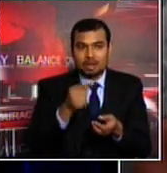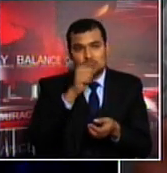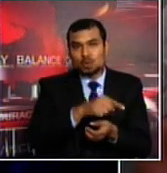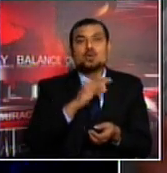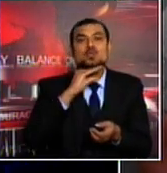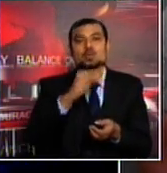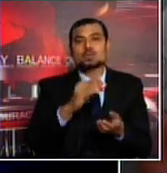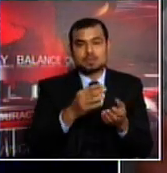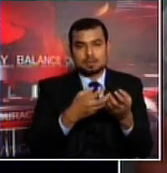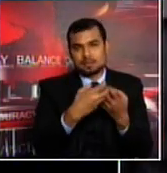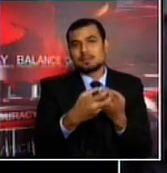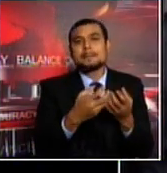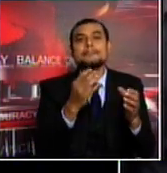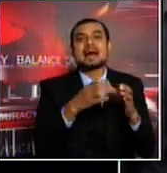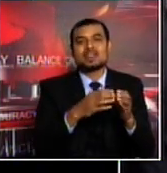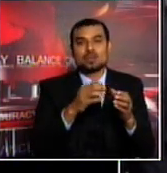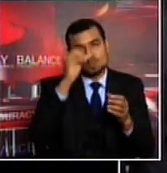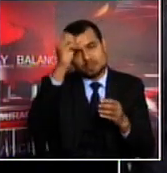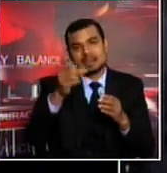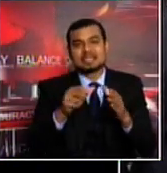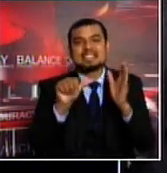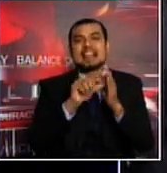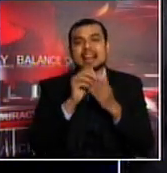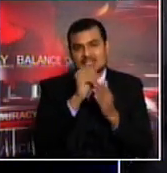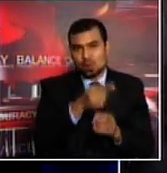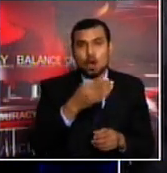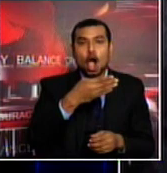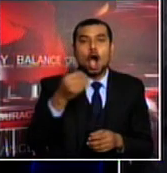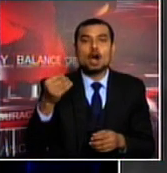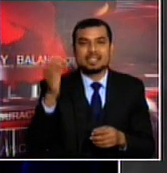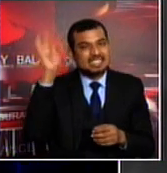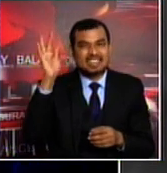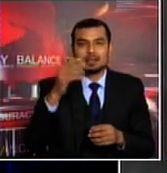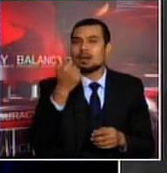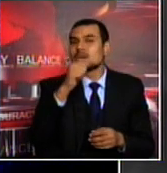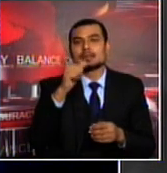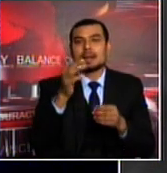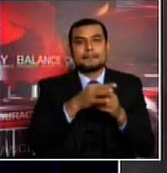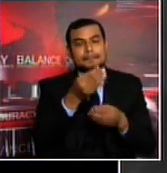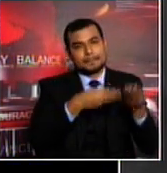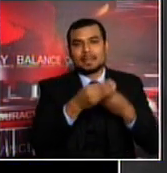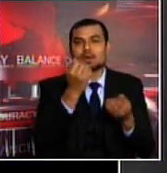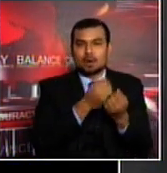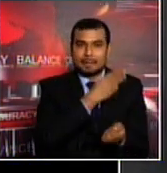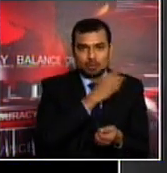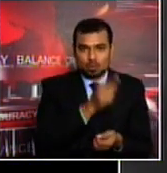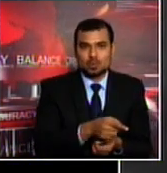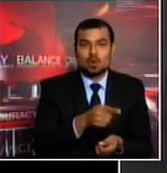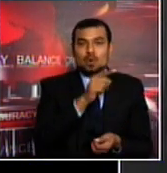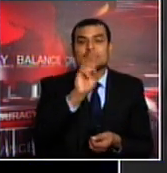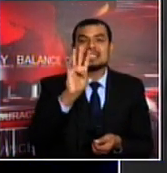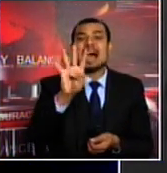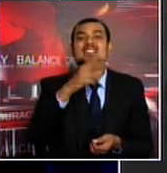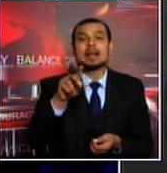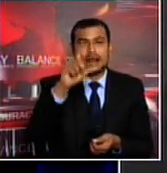फोर्सका पूर्व जिल्ला नेता हुन्। यस्तै हरिश्रेष्ठ मदिरा उद्योगी हुन्। उनीहरूमध्ये 4 मनोजका लागि